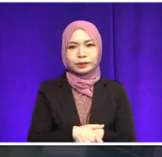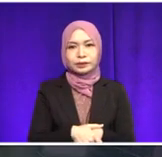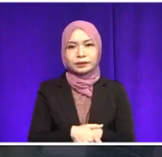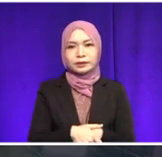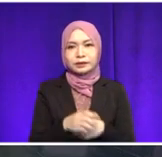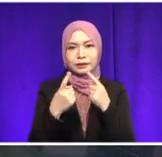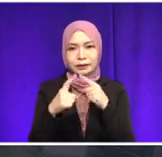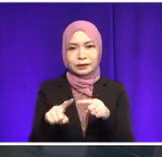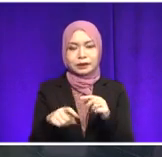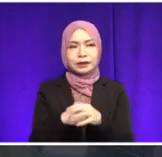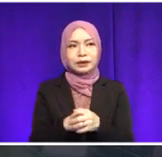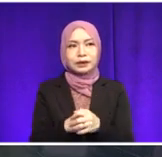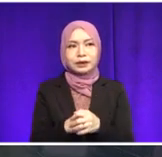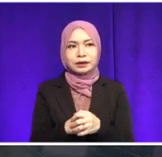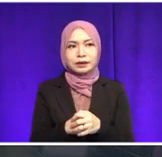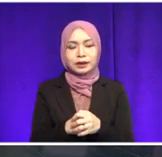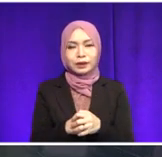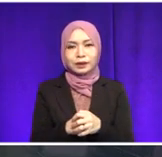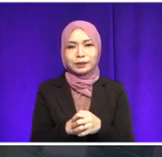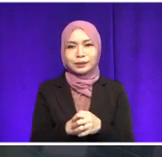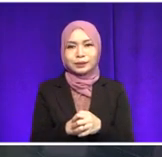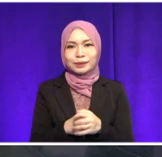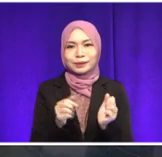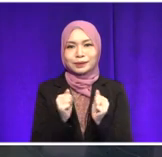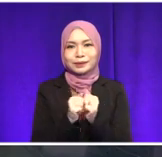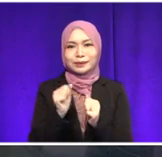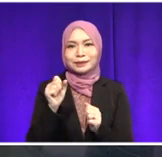isikan dengan kriteria utama dan persoalan